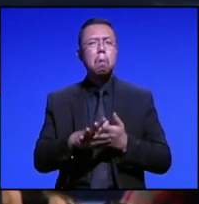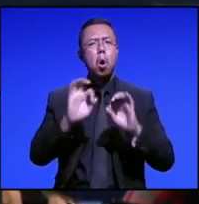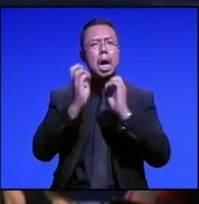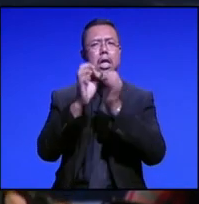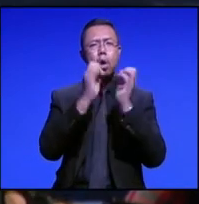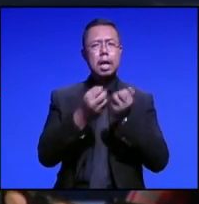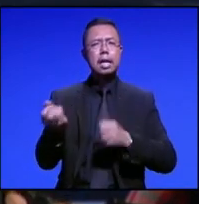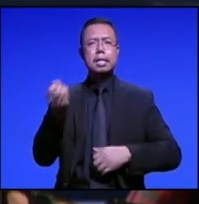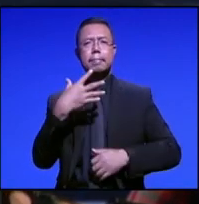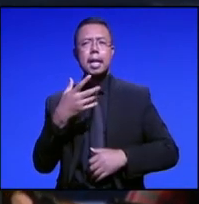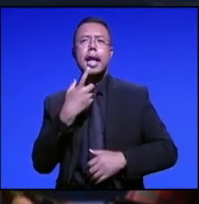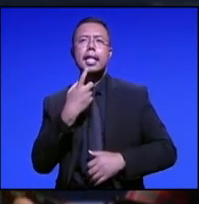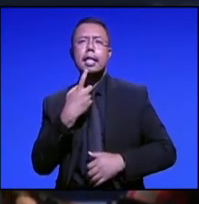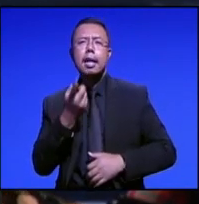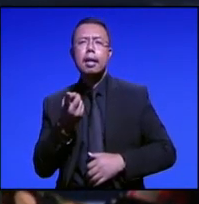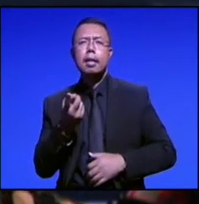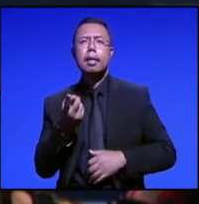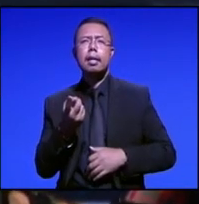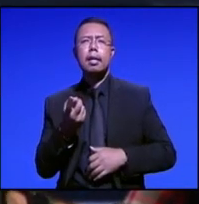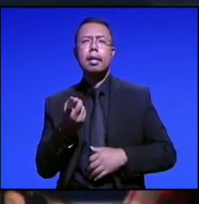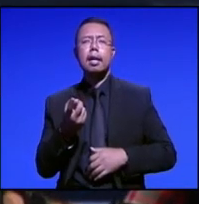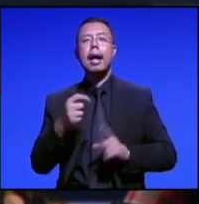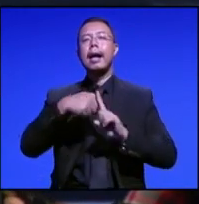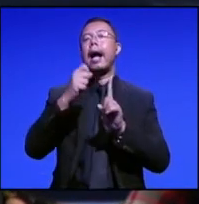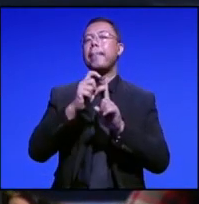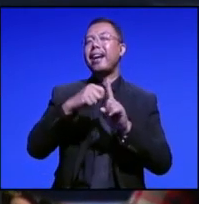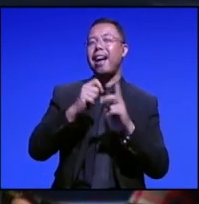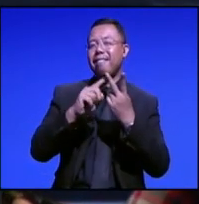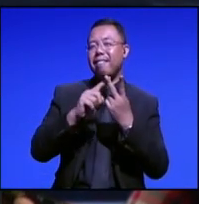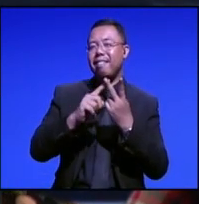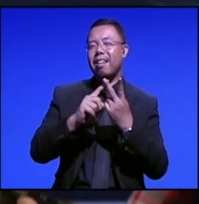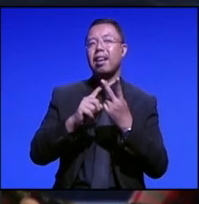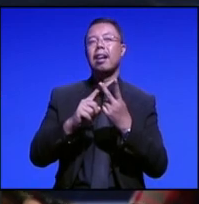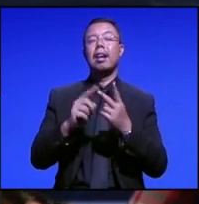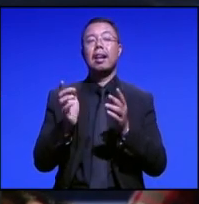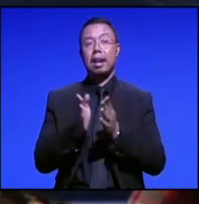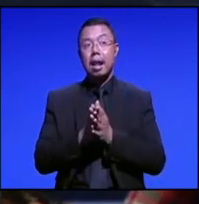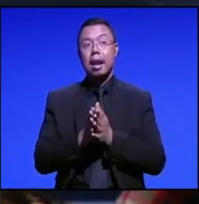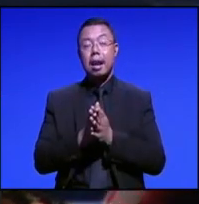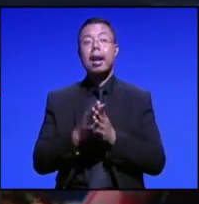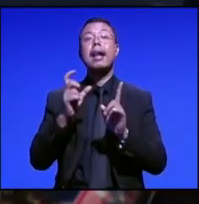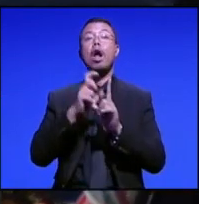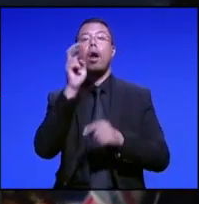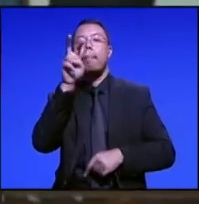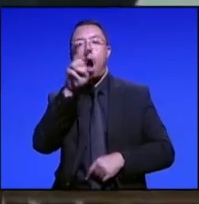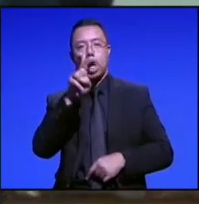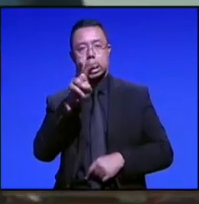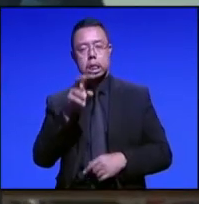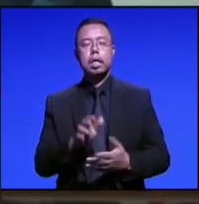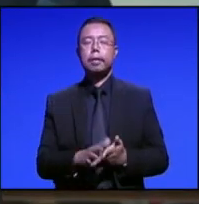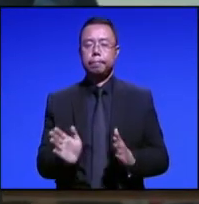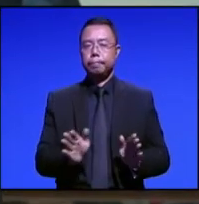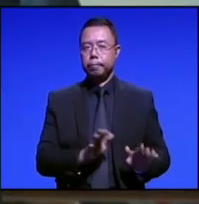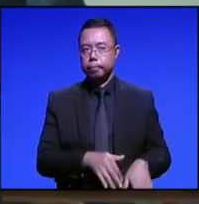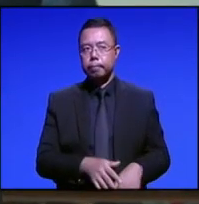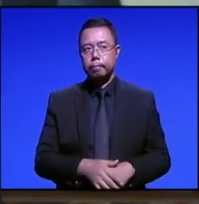tertentu terhadap KPK dan Dewan Pengawas.